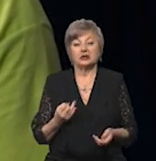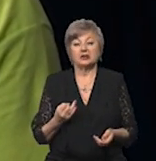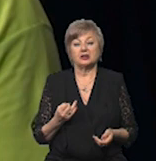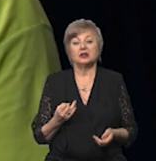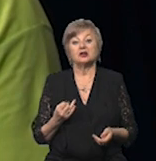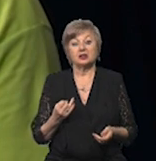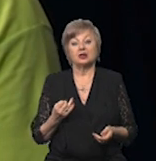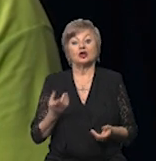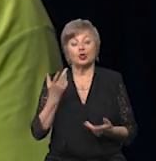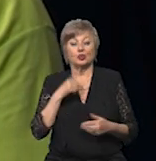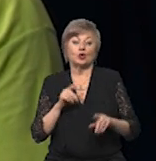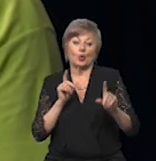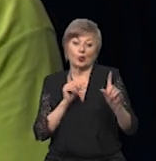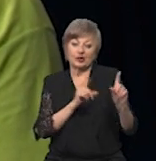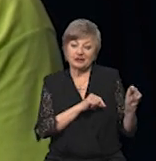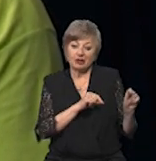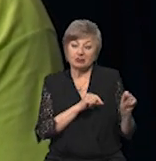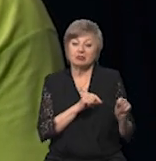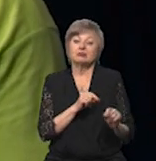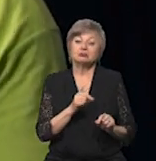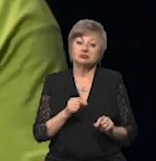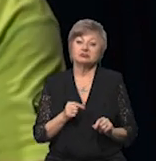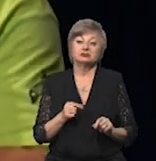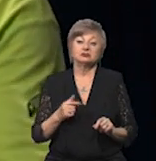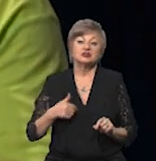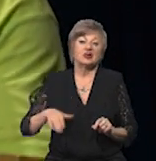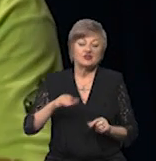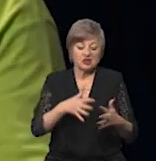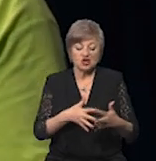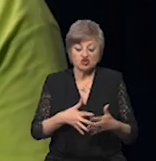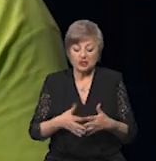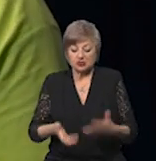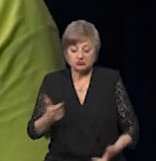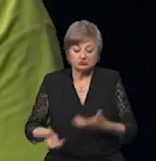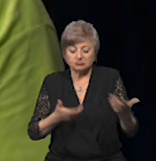коли вилітав з Еквадора, всі мої валізи перерили,